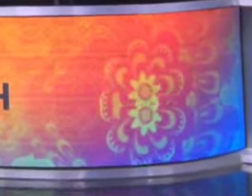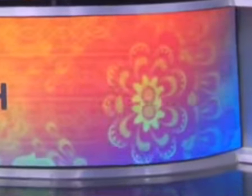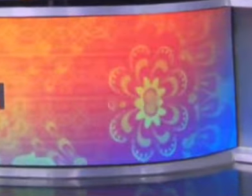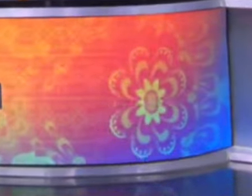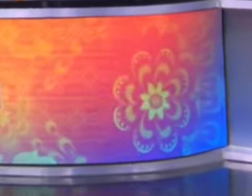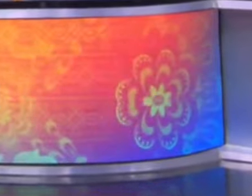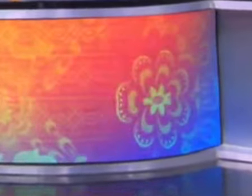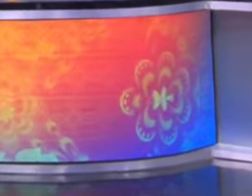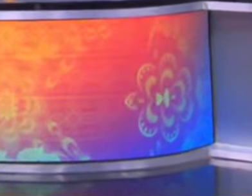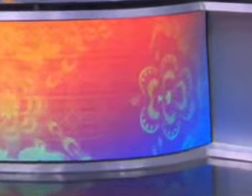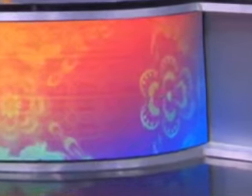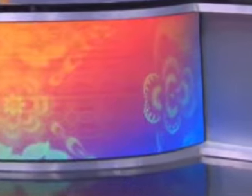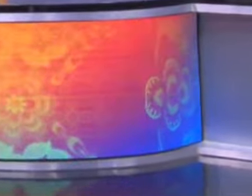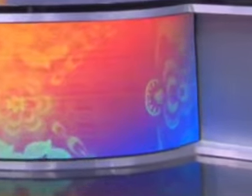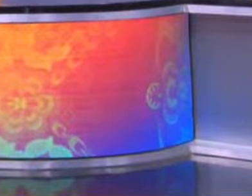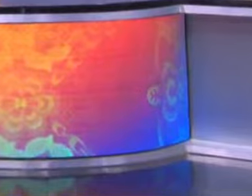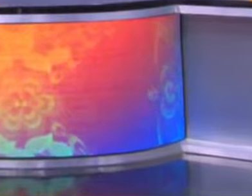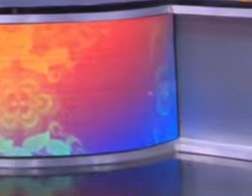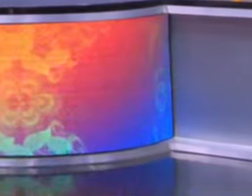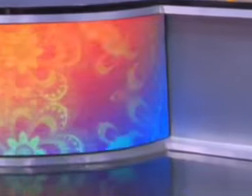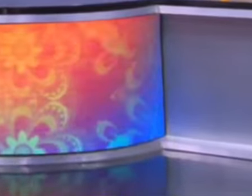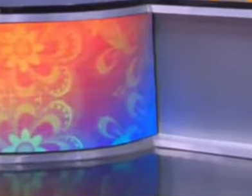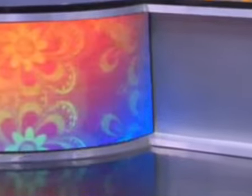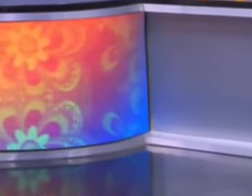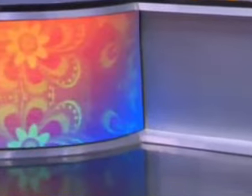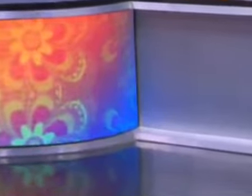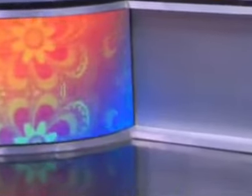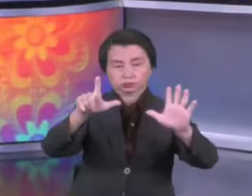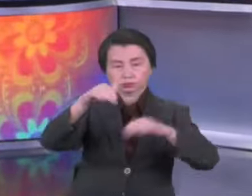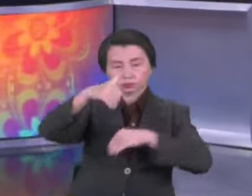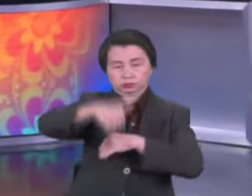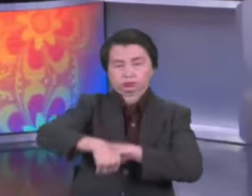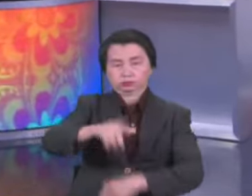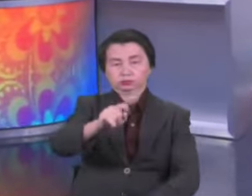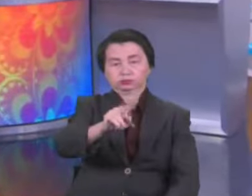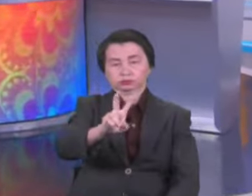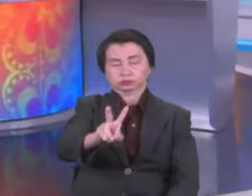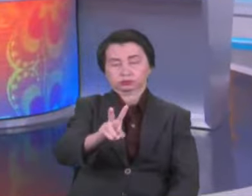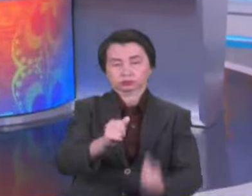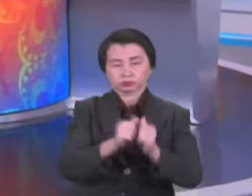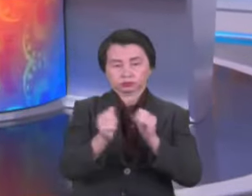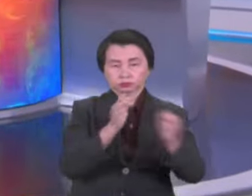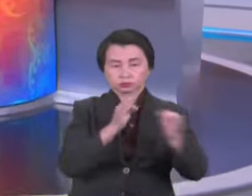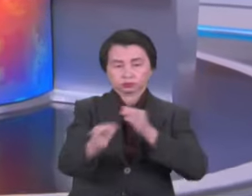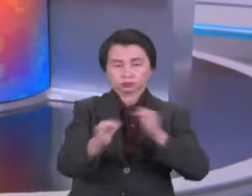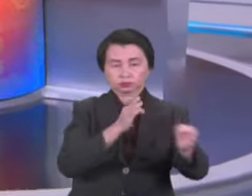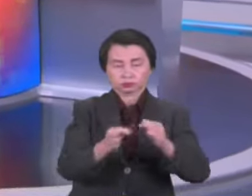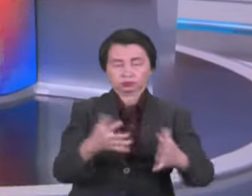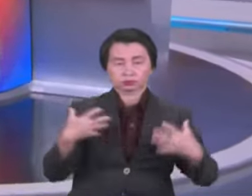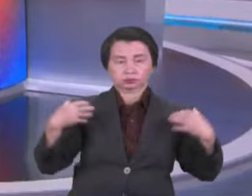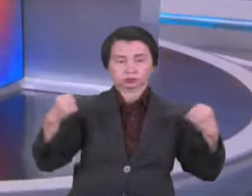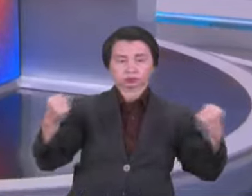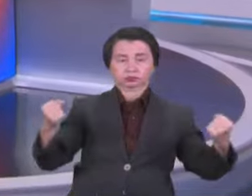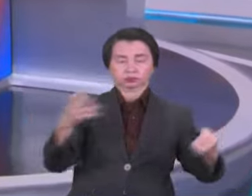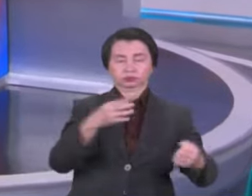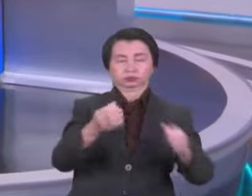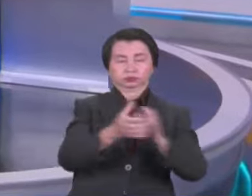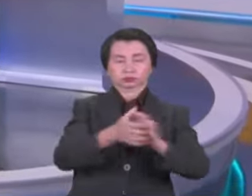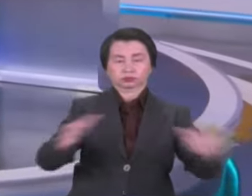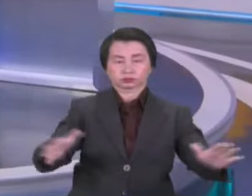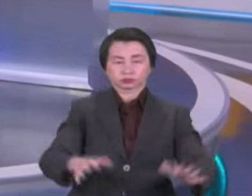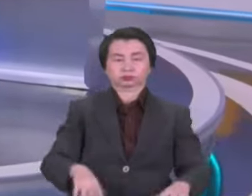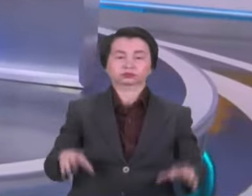Premier Sarawak Dato' Sri Dr. Sim Kui Hian pada pukul 7 malam di TV1 dengan kupasan tajuk Sehat dan Selamat.